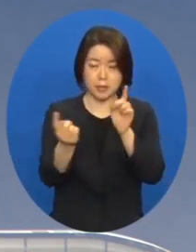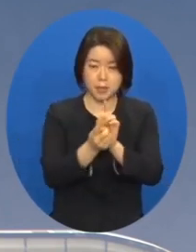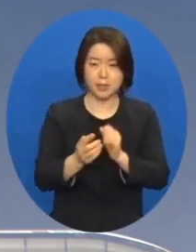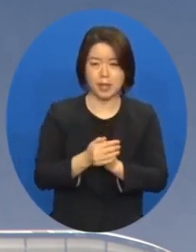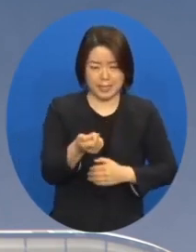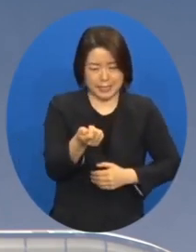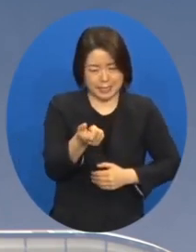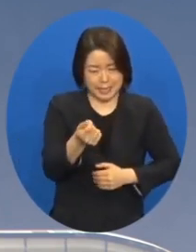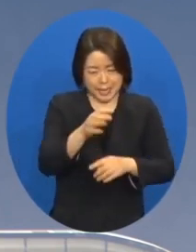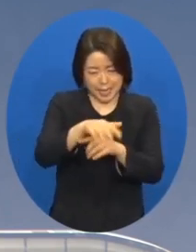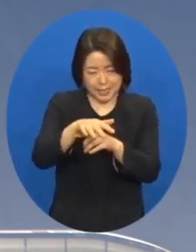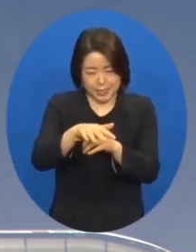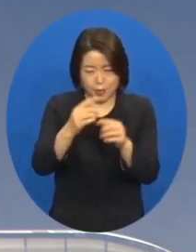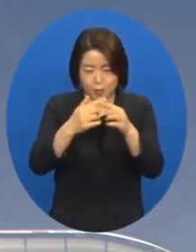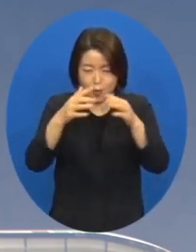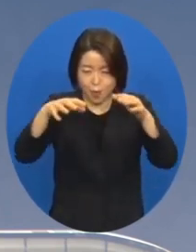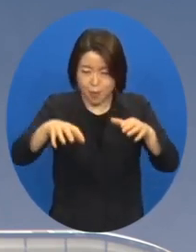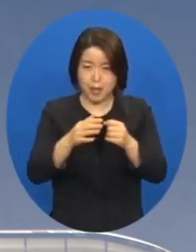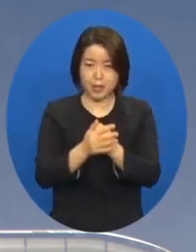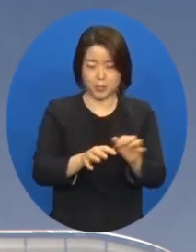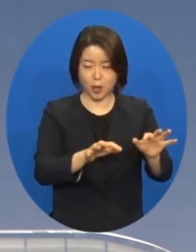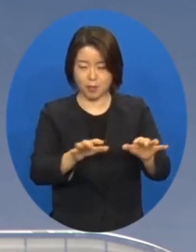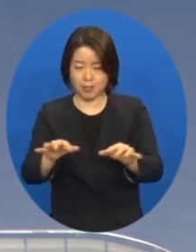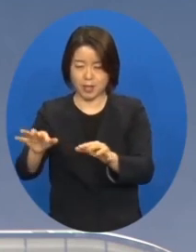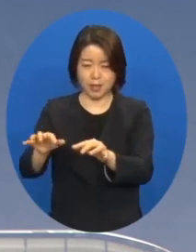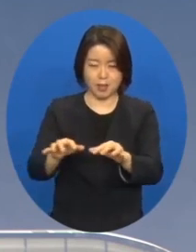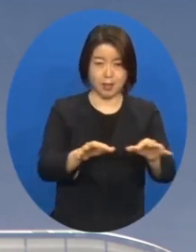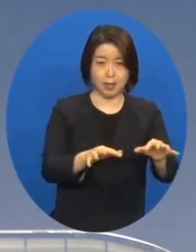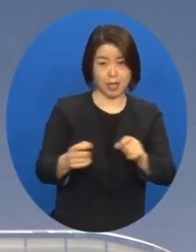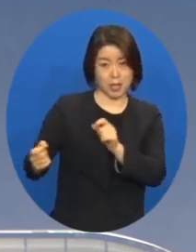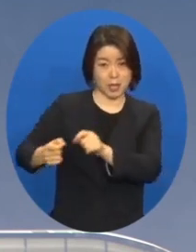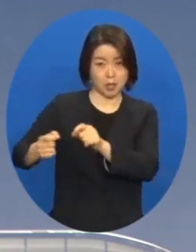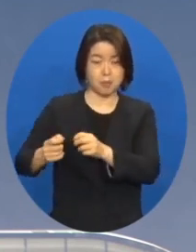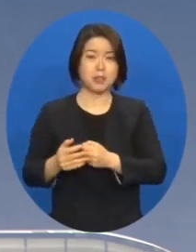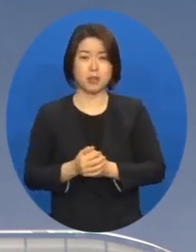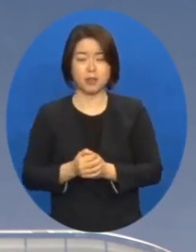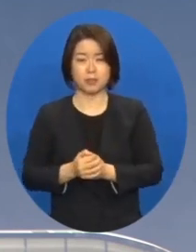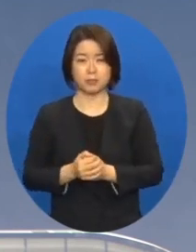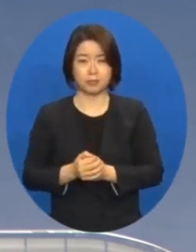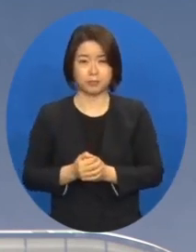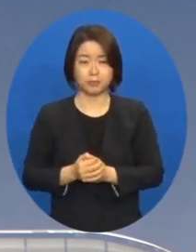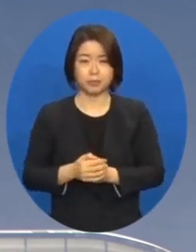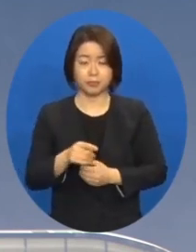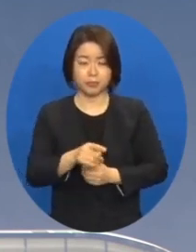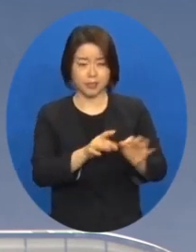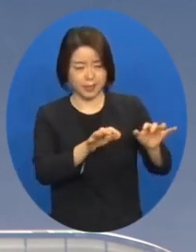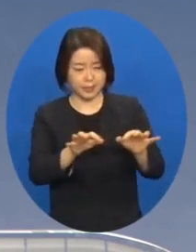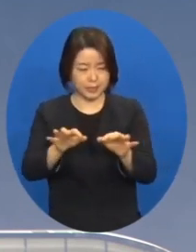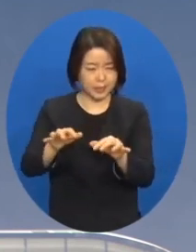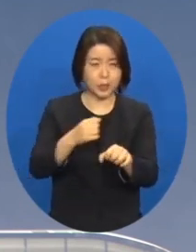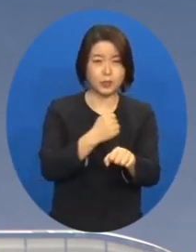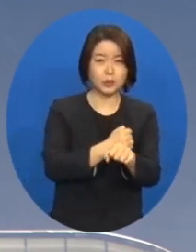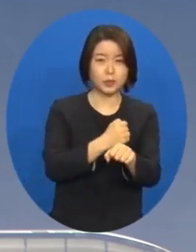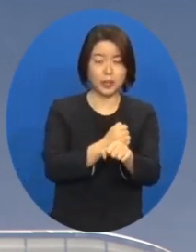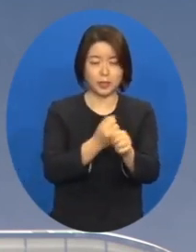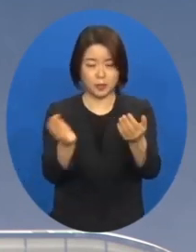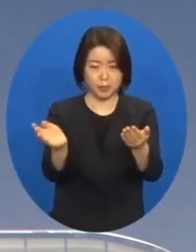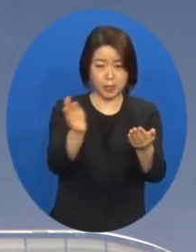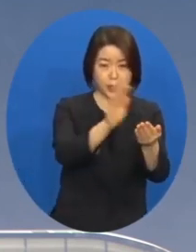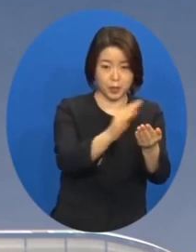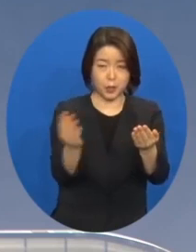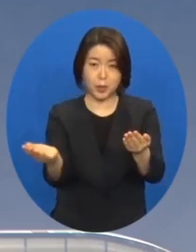교회에서 오르간 연주회를 하는 슈바이처 옆에서 그 연주하는 악보를